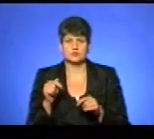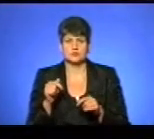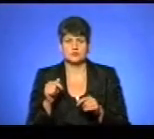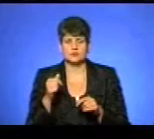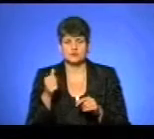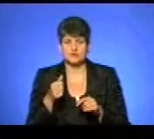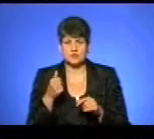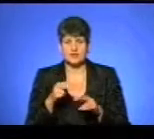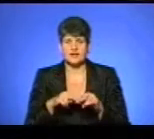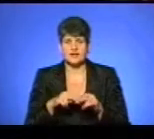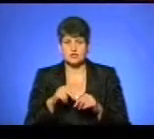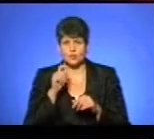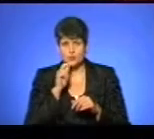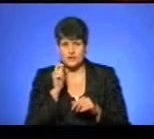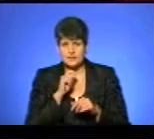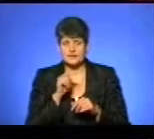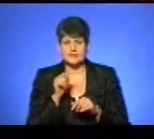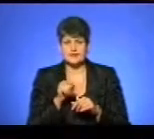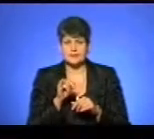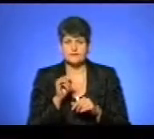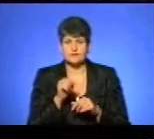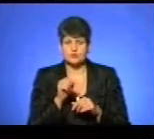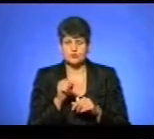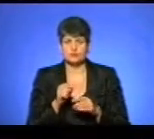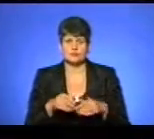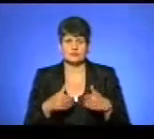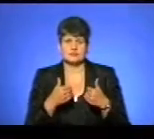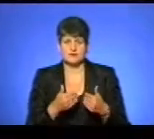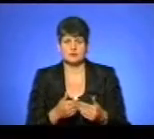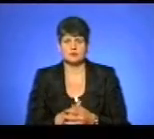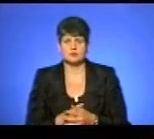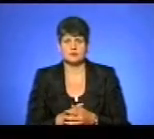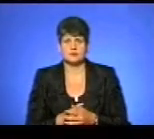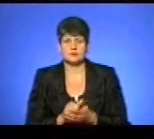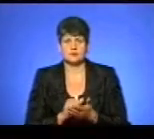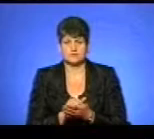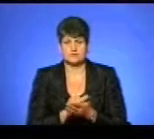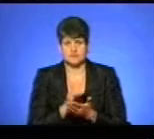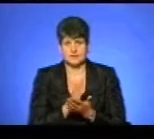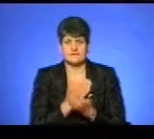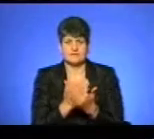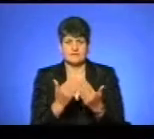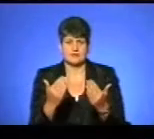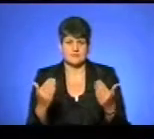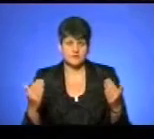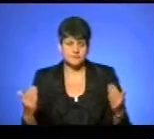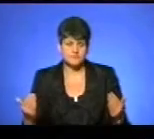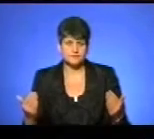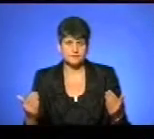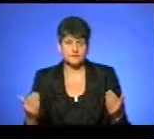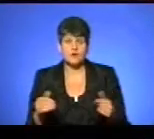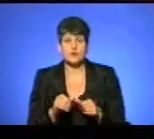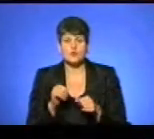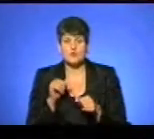тисячоріччя хрещення України. І якраз цьому присвячена така є публікація в нас із позиції виставки. Деякі